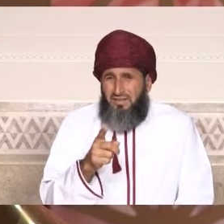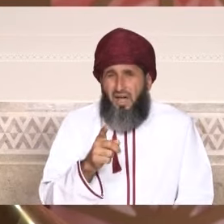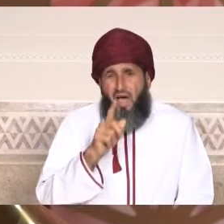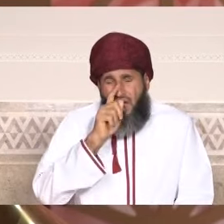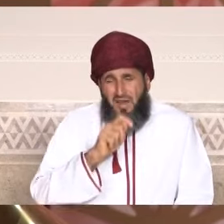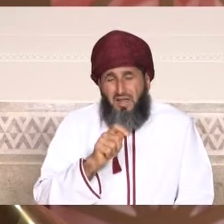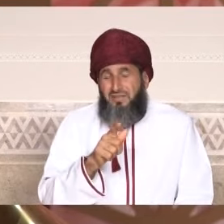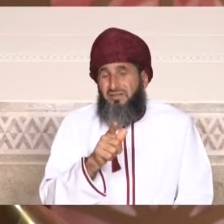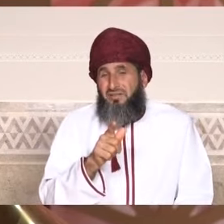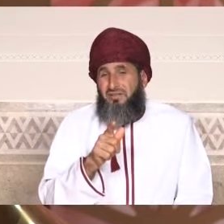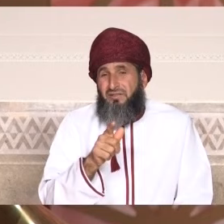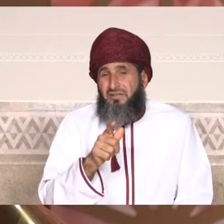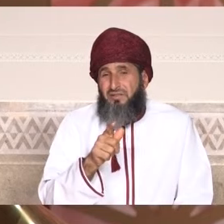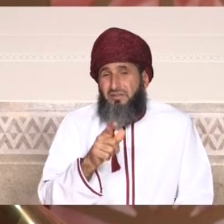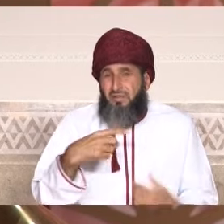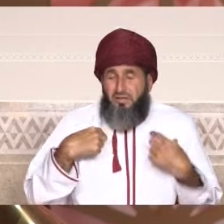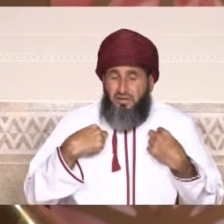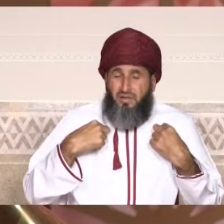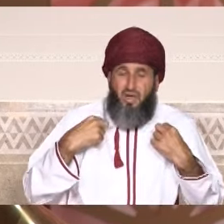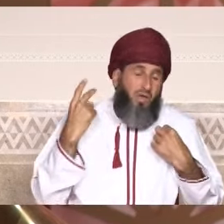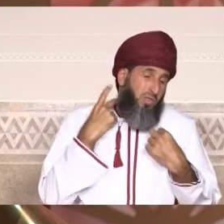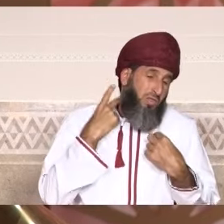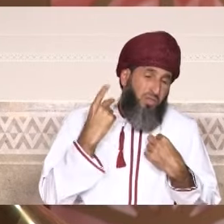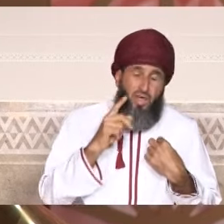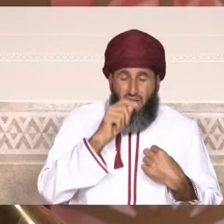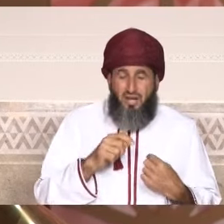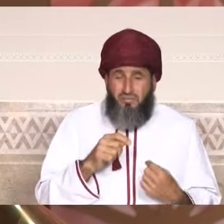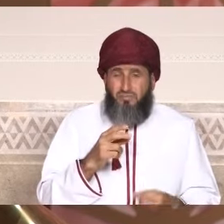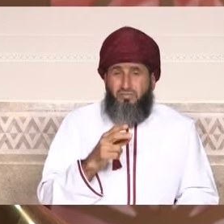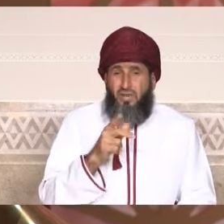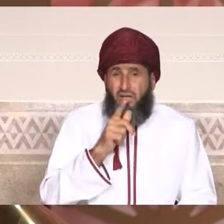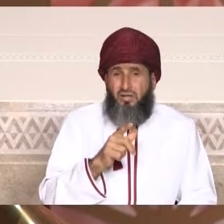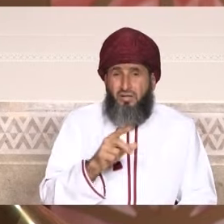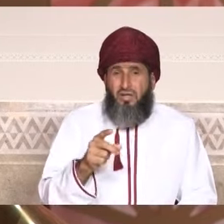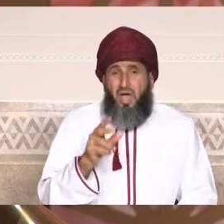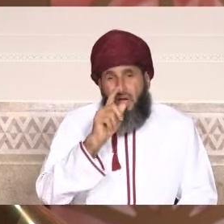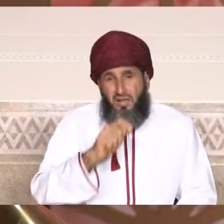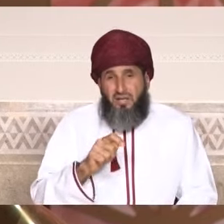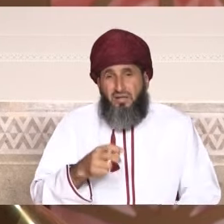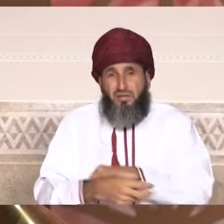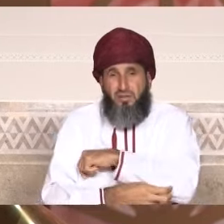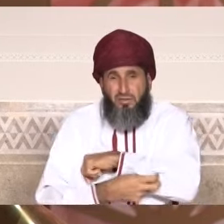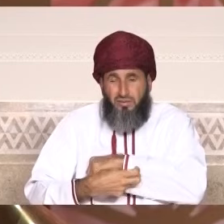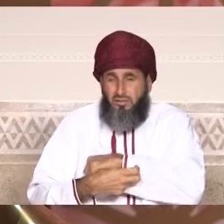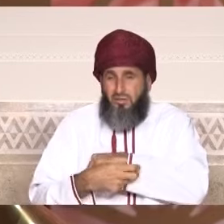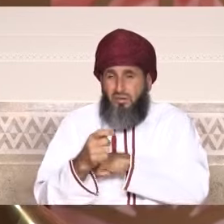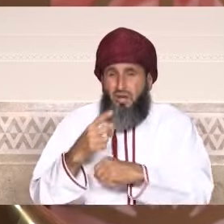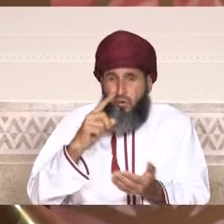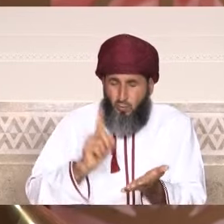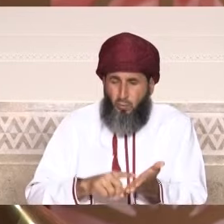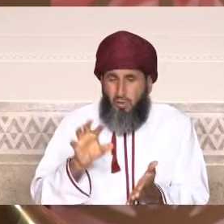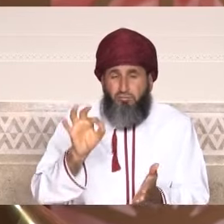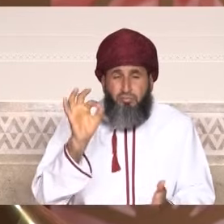فإن إبراءه من الدين لا يكون مجزيا له عن أداء الزكاة على القول الصحيح